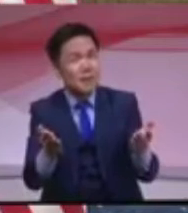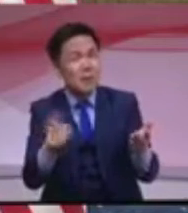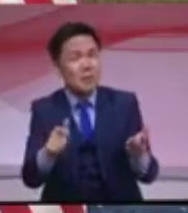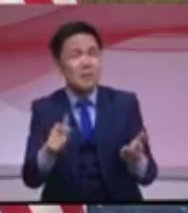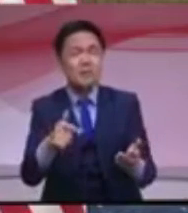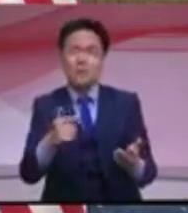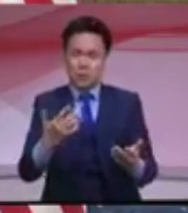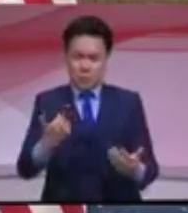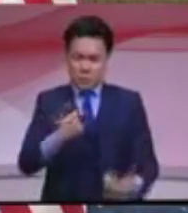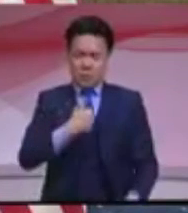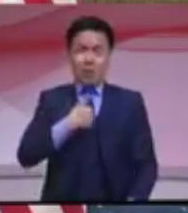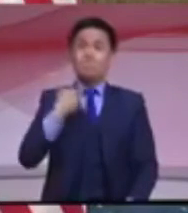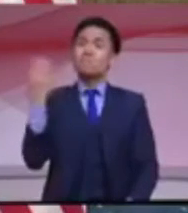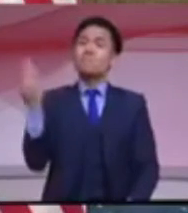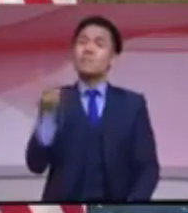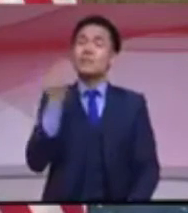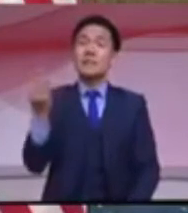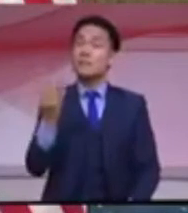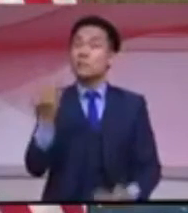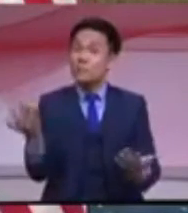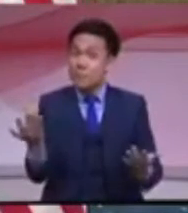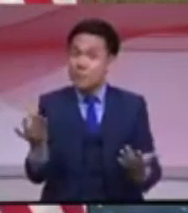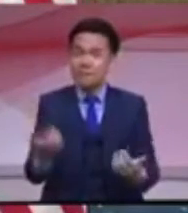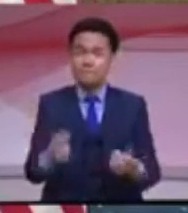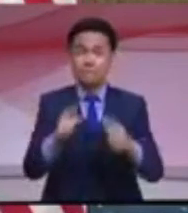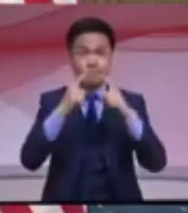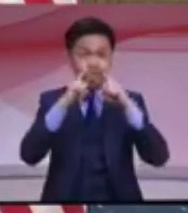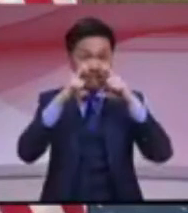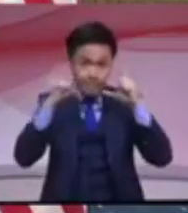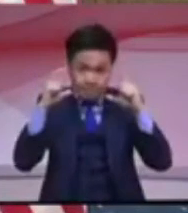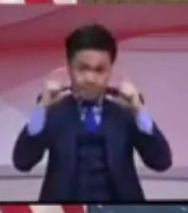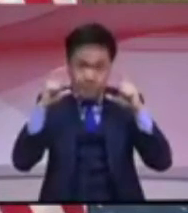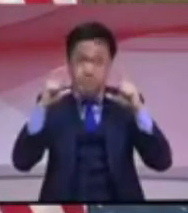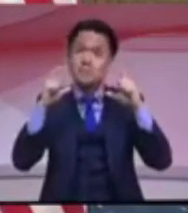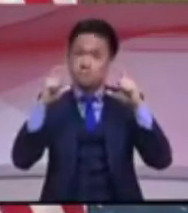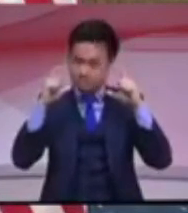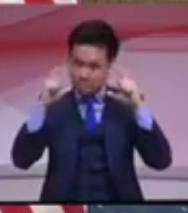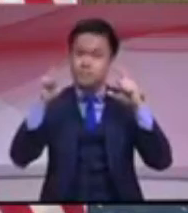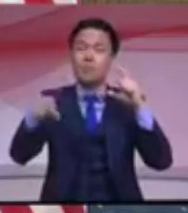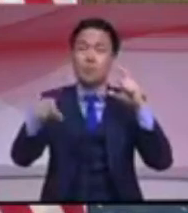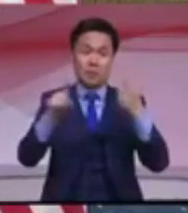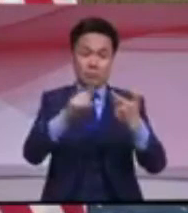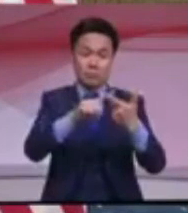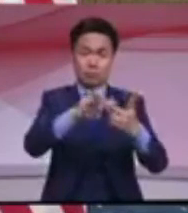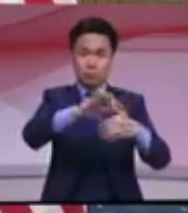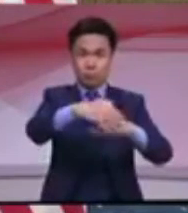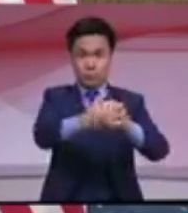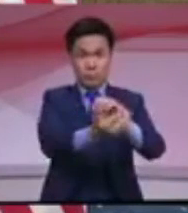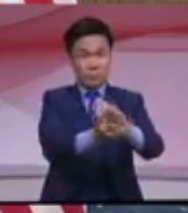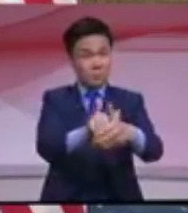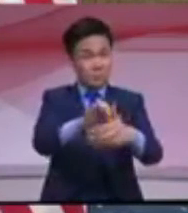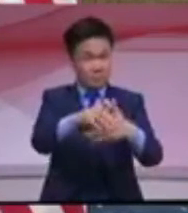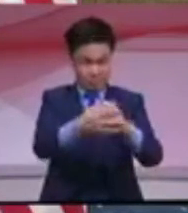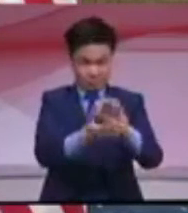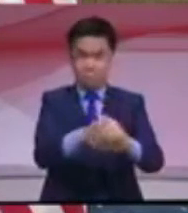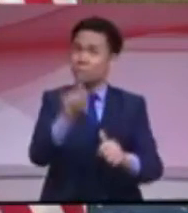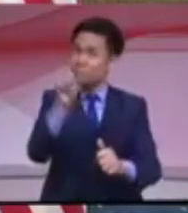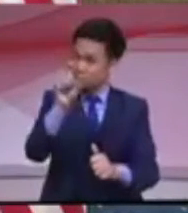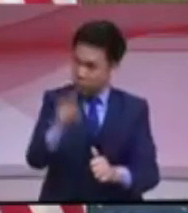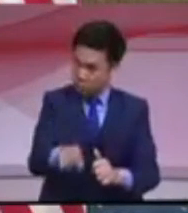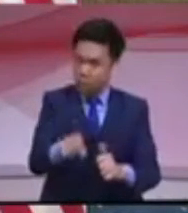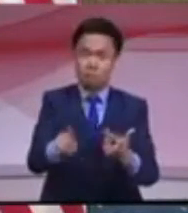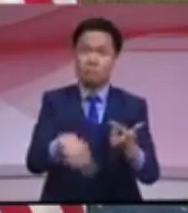membiasakan diri dengan pemakaian penutup muka membasuh tangan sejasa